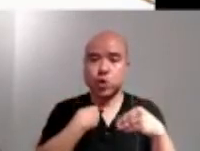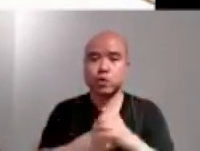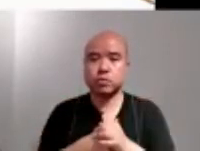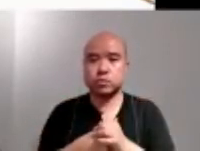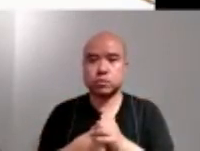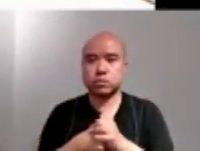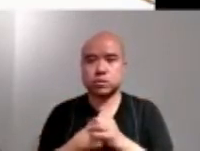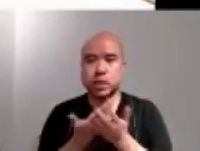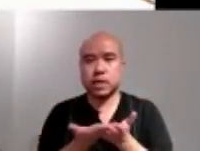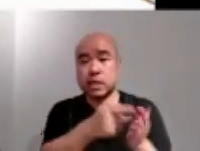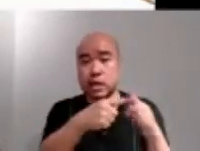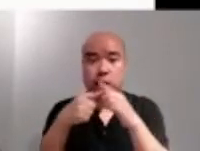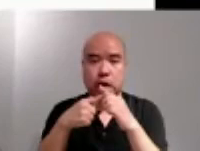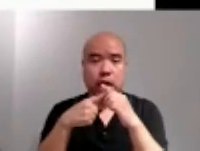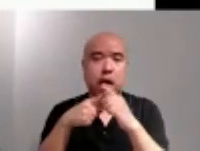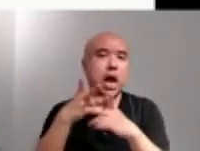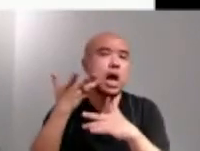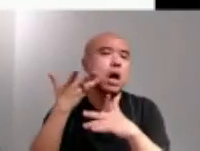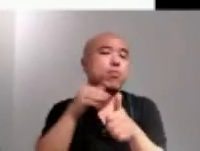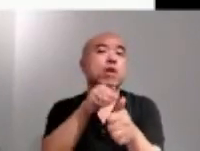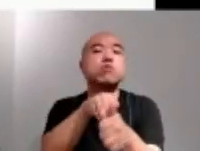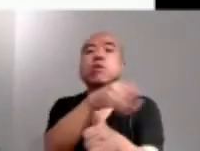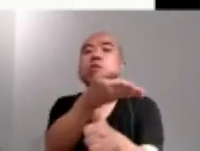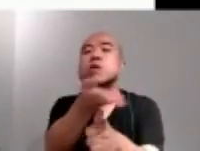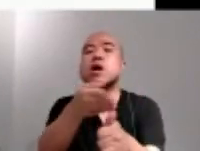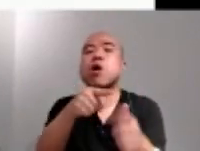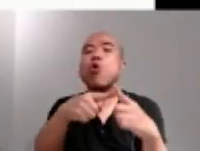大众对这个议题的关注和认识。